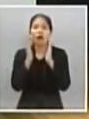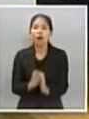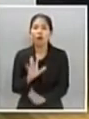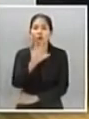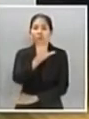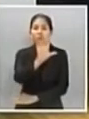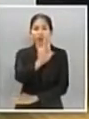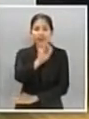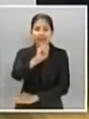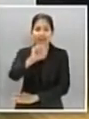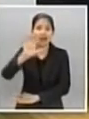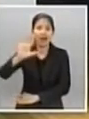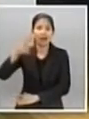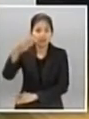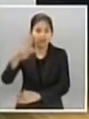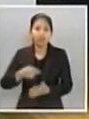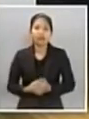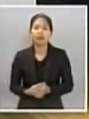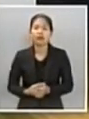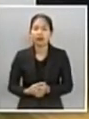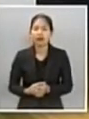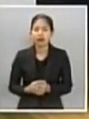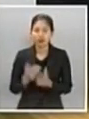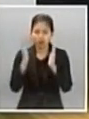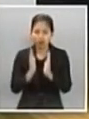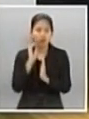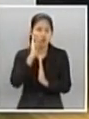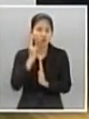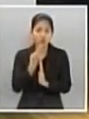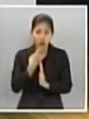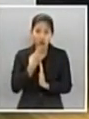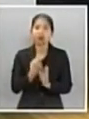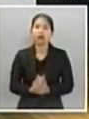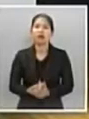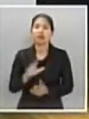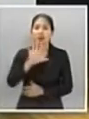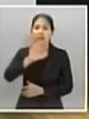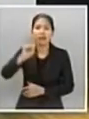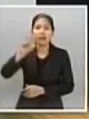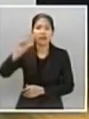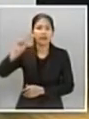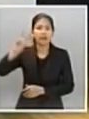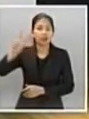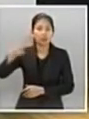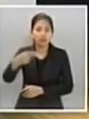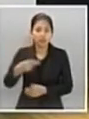851,582 คนค่ะรองลงมาคือความพิการทางการได้ยิน 321,050 คนและพิการทางการมองเห็น